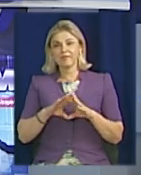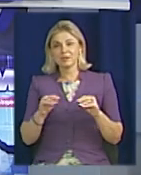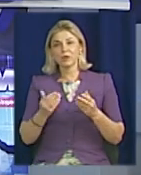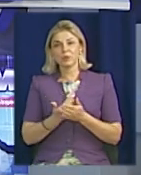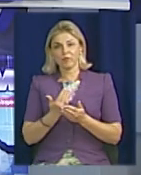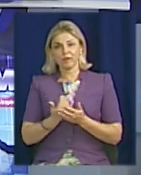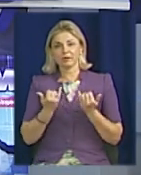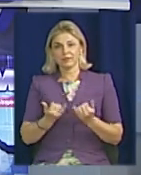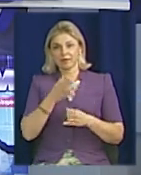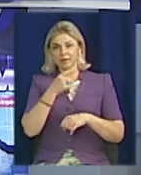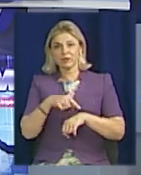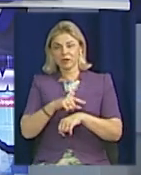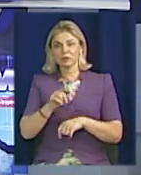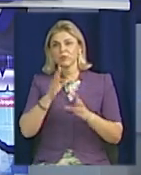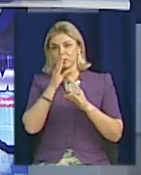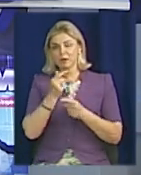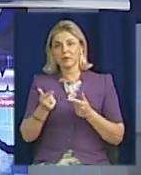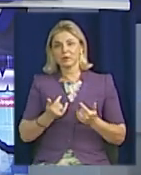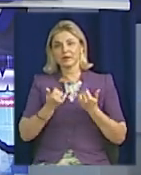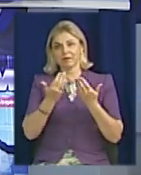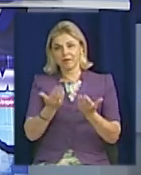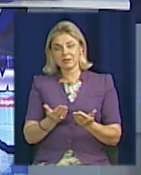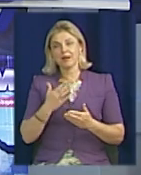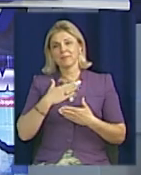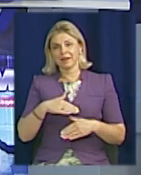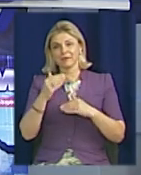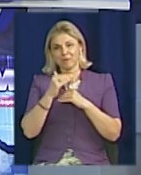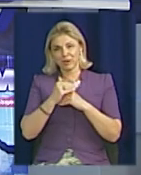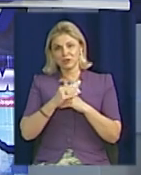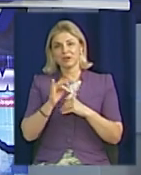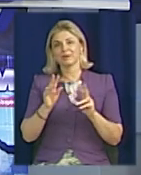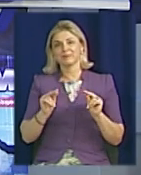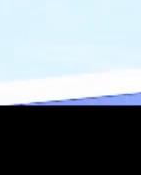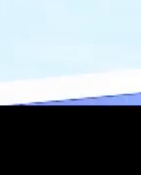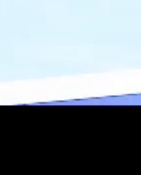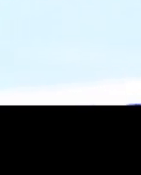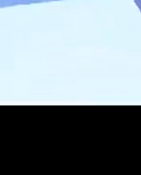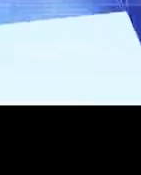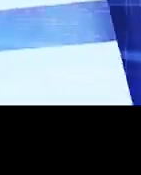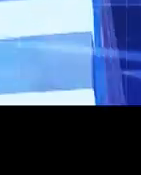новини на цей час, що ми встигли підготувати для вас. Гарного вам вечора і нехай щастить!